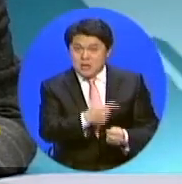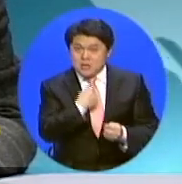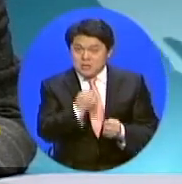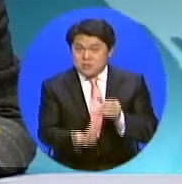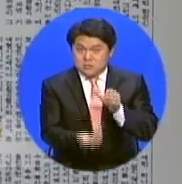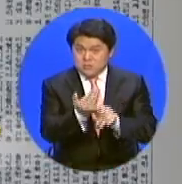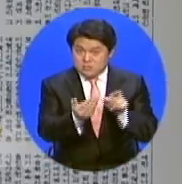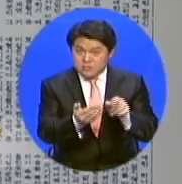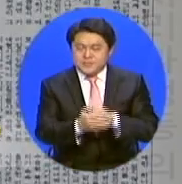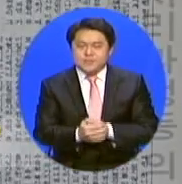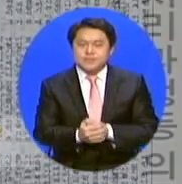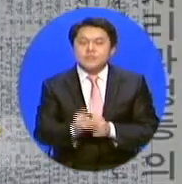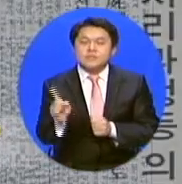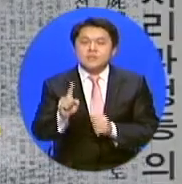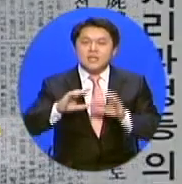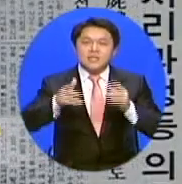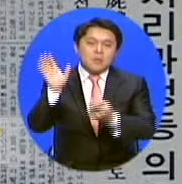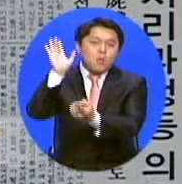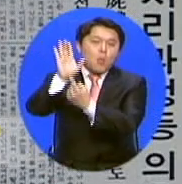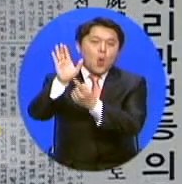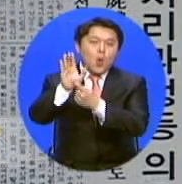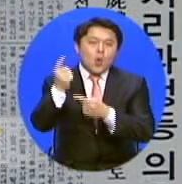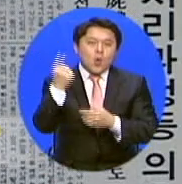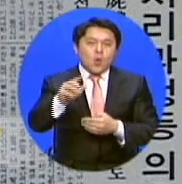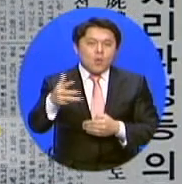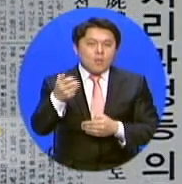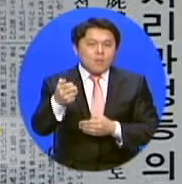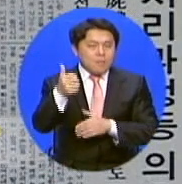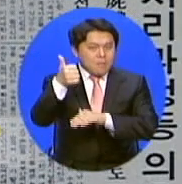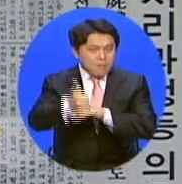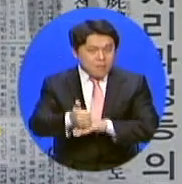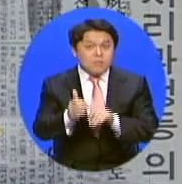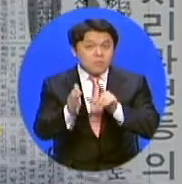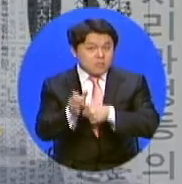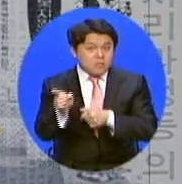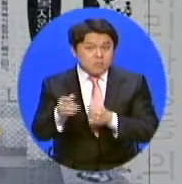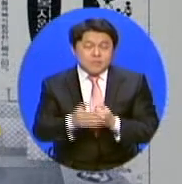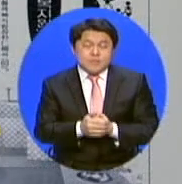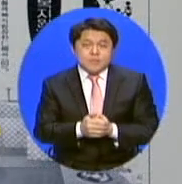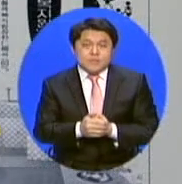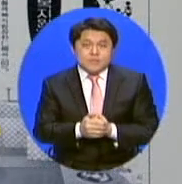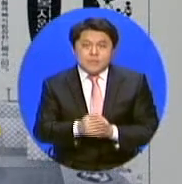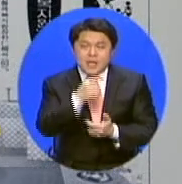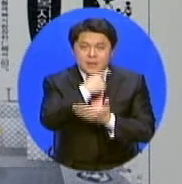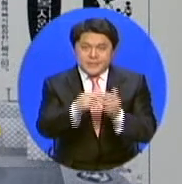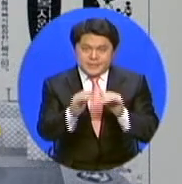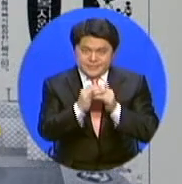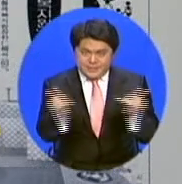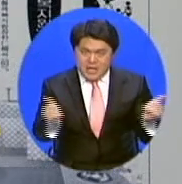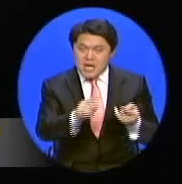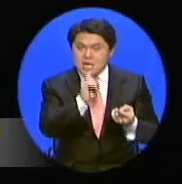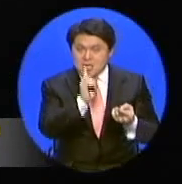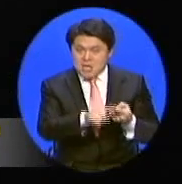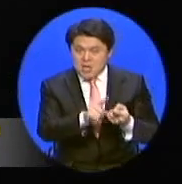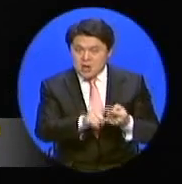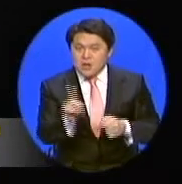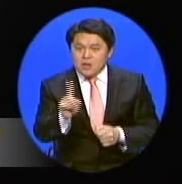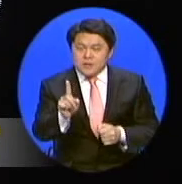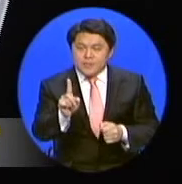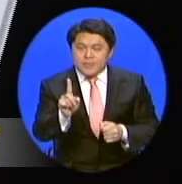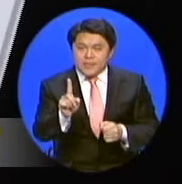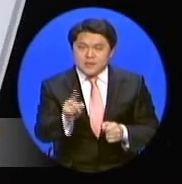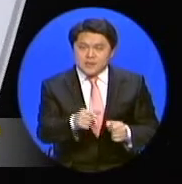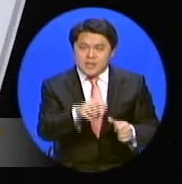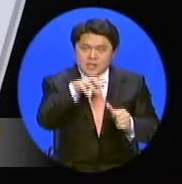이런 사건이었죠. 예. 이게 이제 세상에 드러난 것이 이제 80년대 말이었는데 이제 이 피해자들에 대한 어떤 뭐